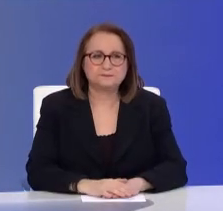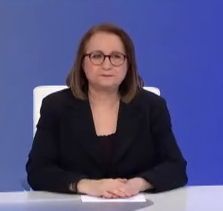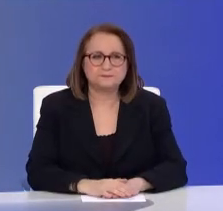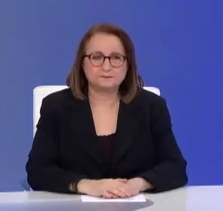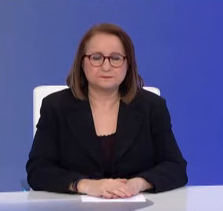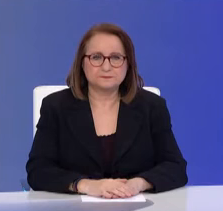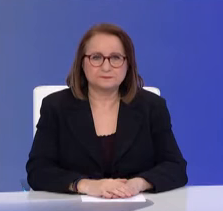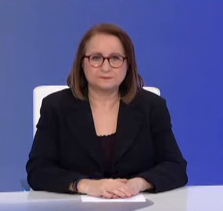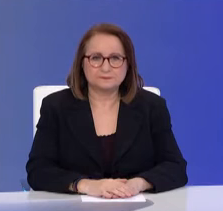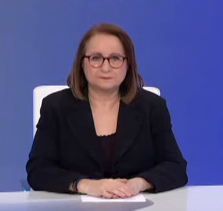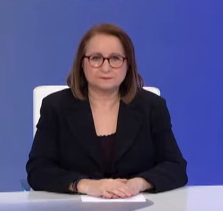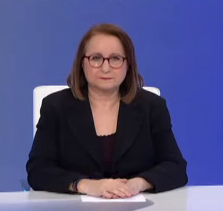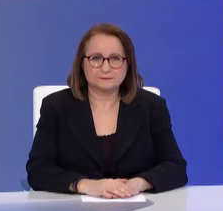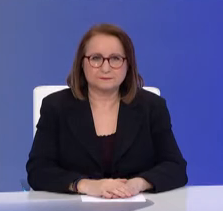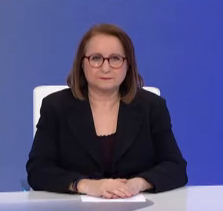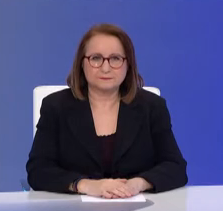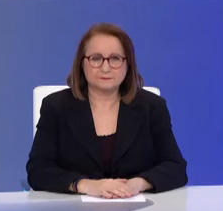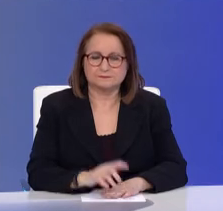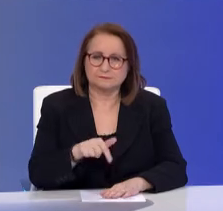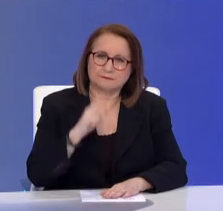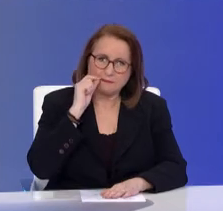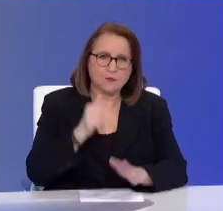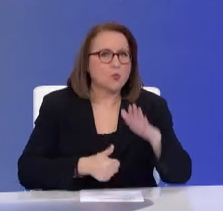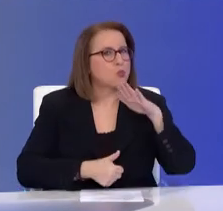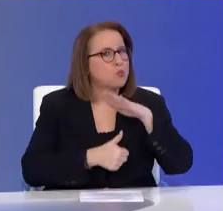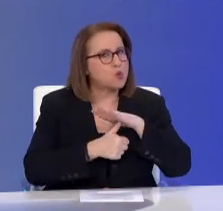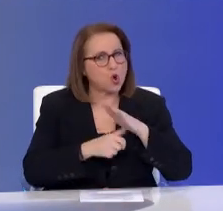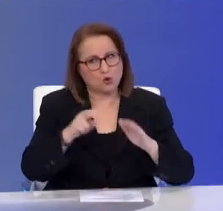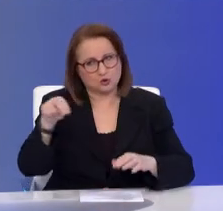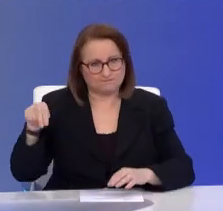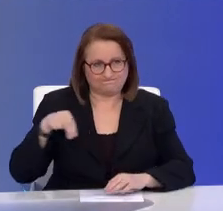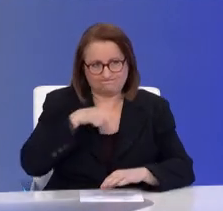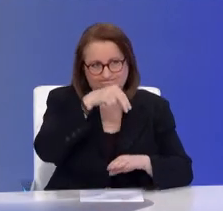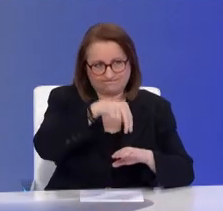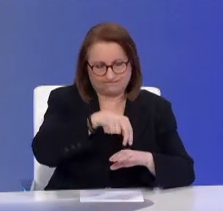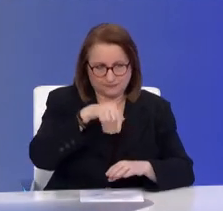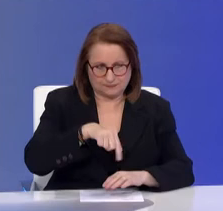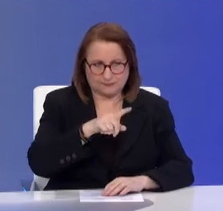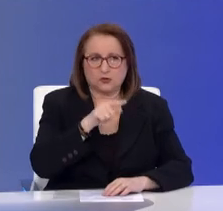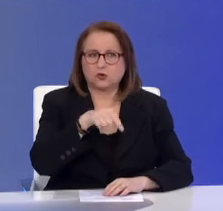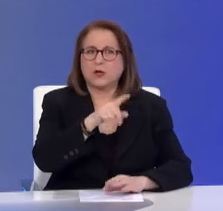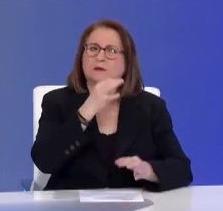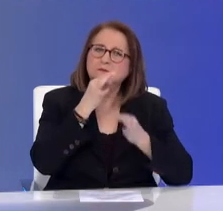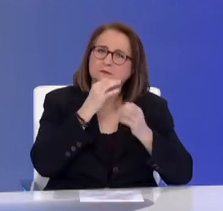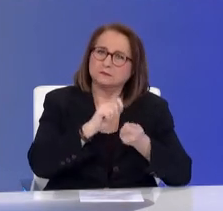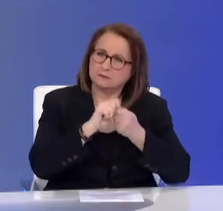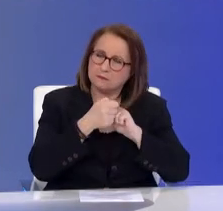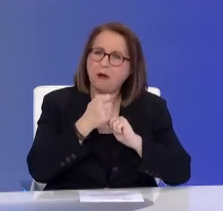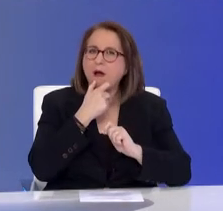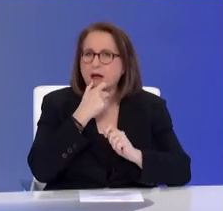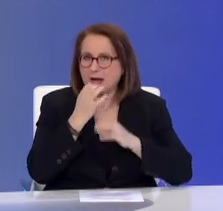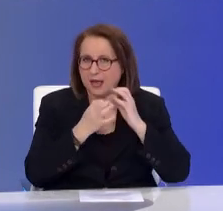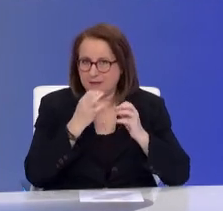Ο πρόεδρος της εταιρείας για τον ελληνισμό και τον φιλελληνισμό, κύριος Κωνσταντίνος Βελέντσας,